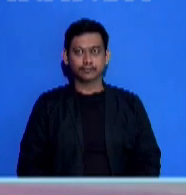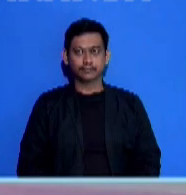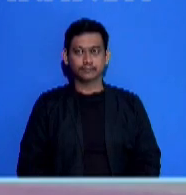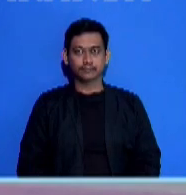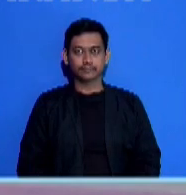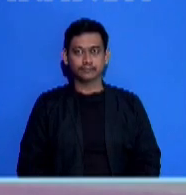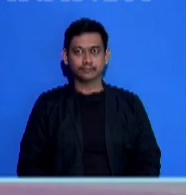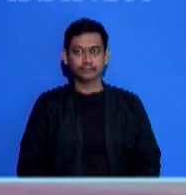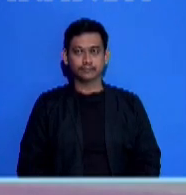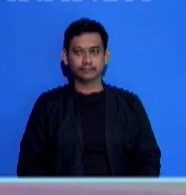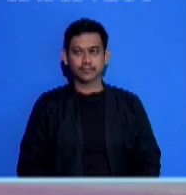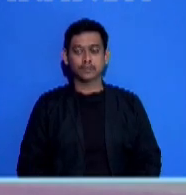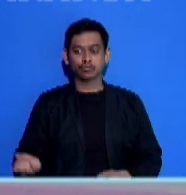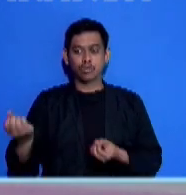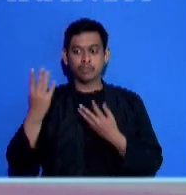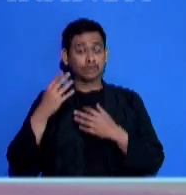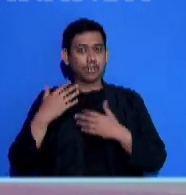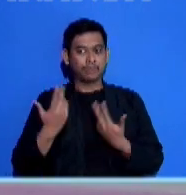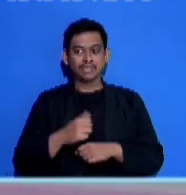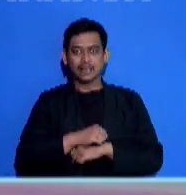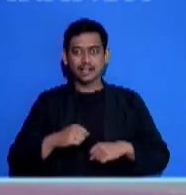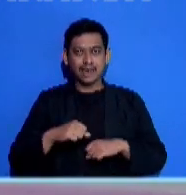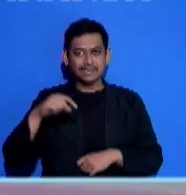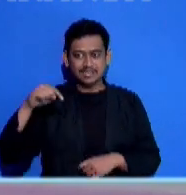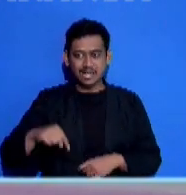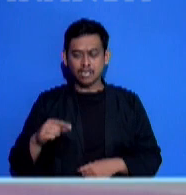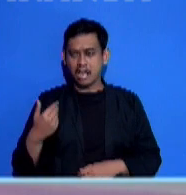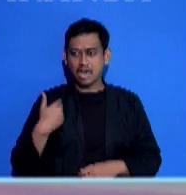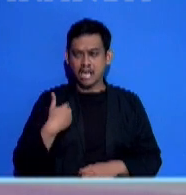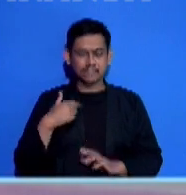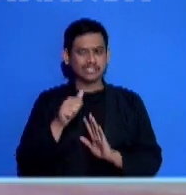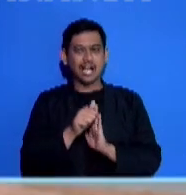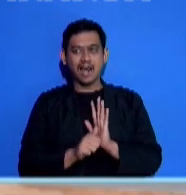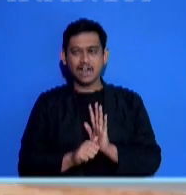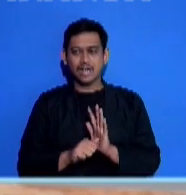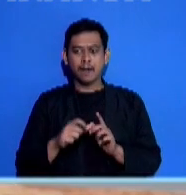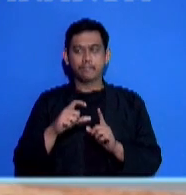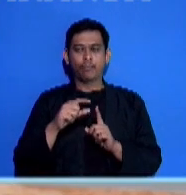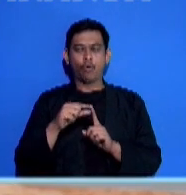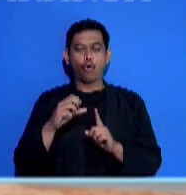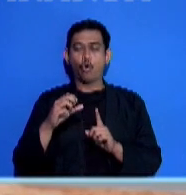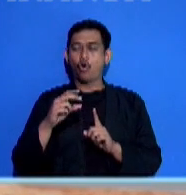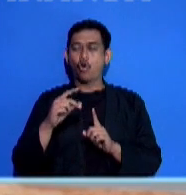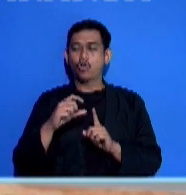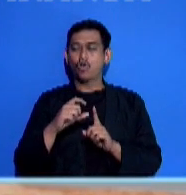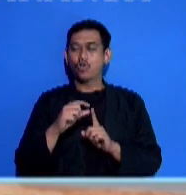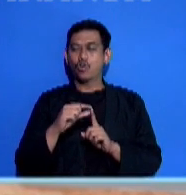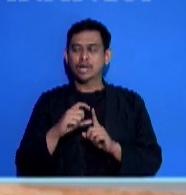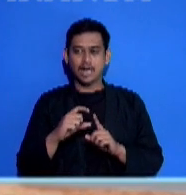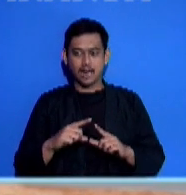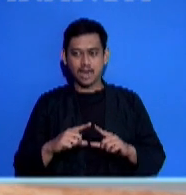beralih ke informasi olahraga saudara saat ini sed berlangsung Pekan Olahraga pelajar daerah 2024 di mana cabang